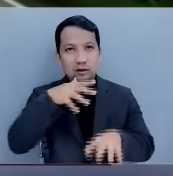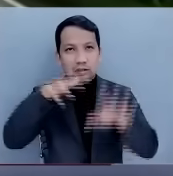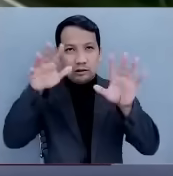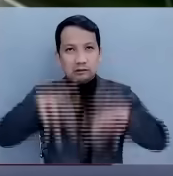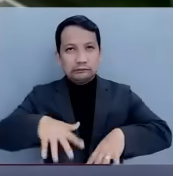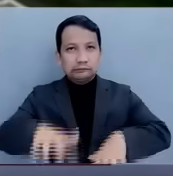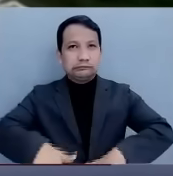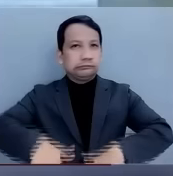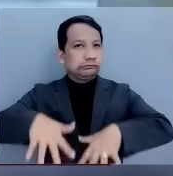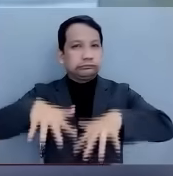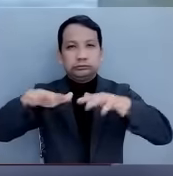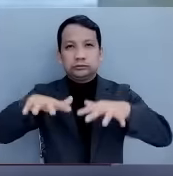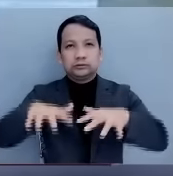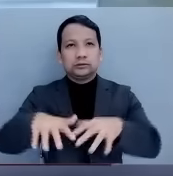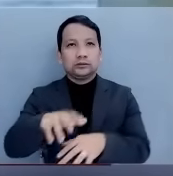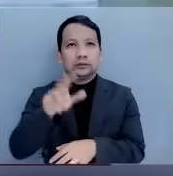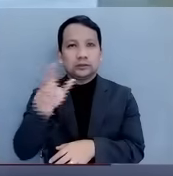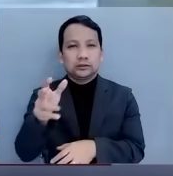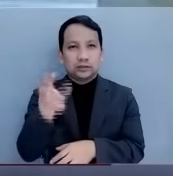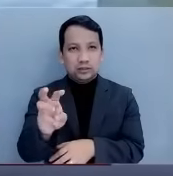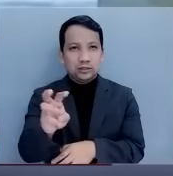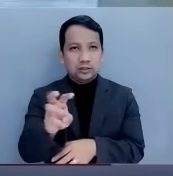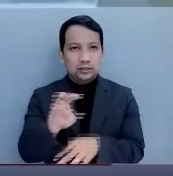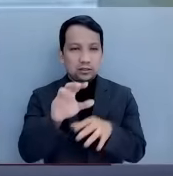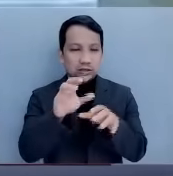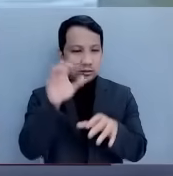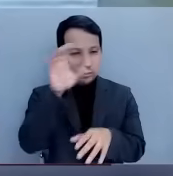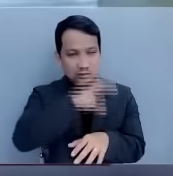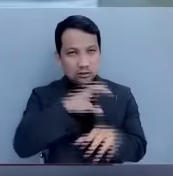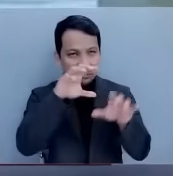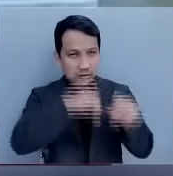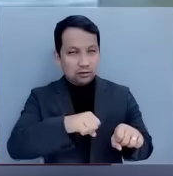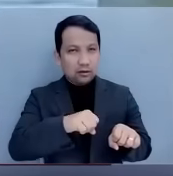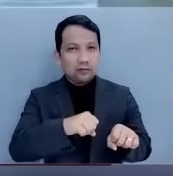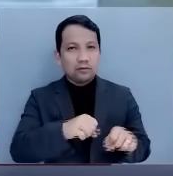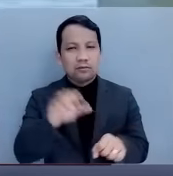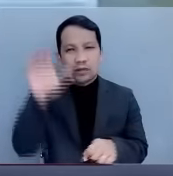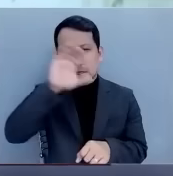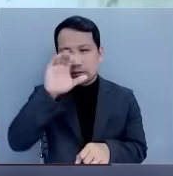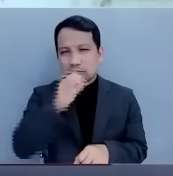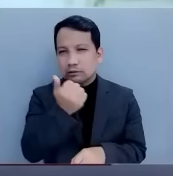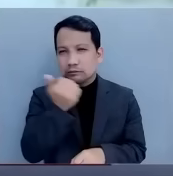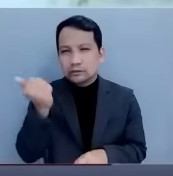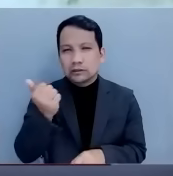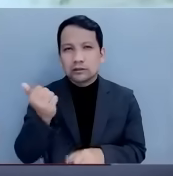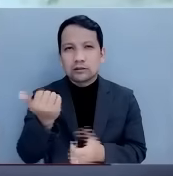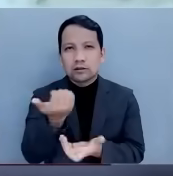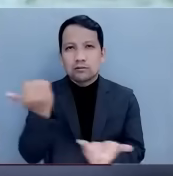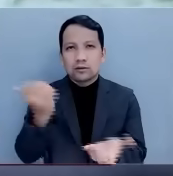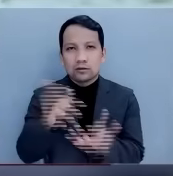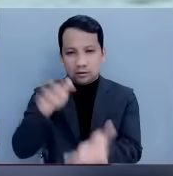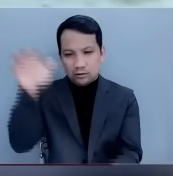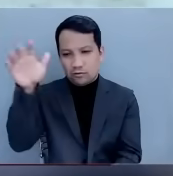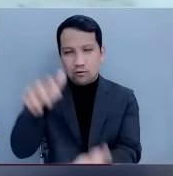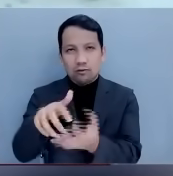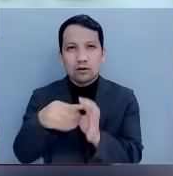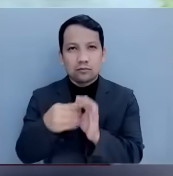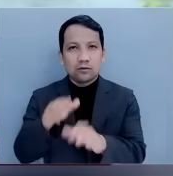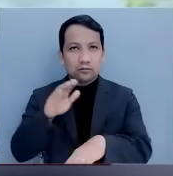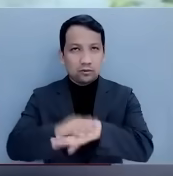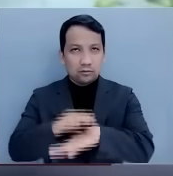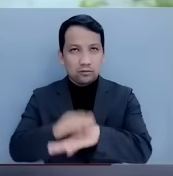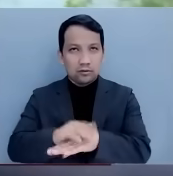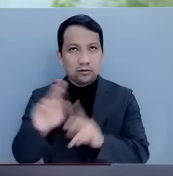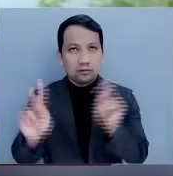baha. Sa ngayon, 36 na ang nahanap ng mga otoridad. Patuloy pa rin ang search operation sa mga buhaya. Babala sa mga